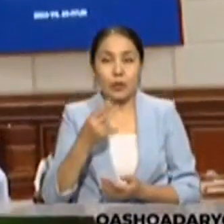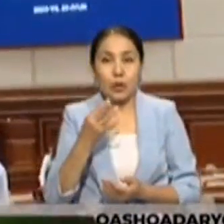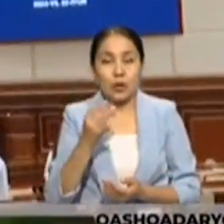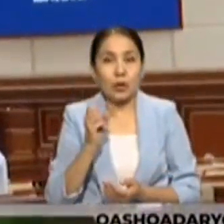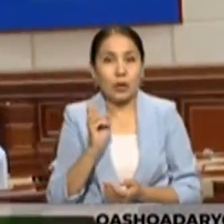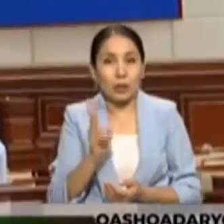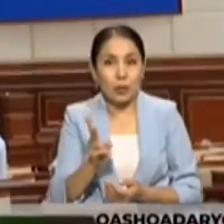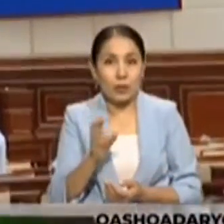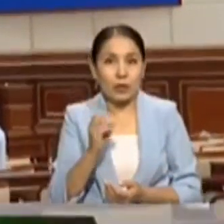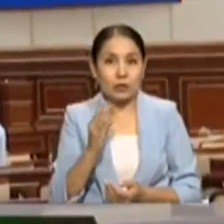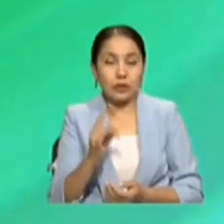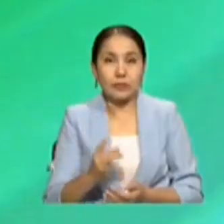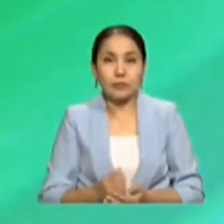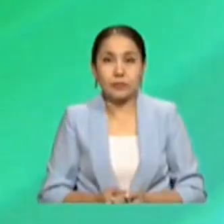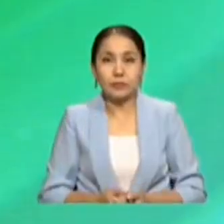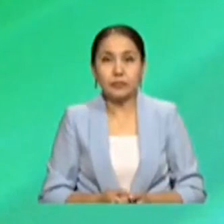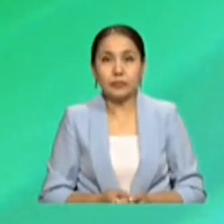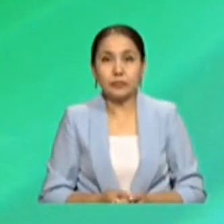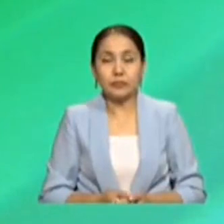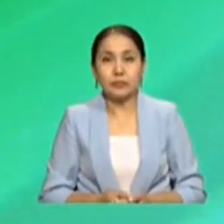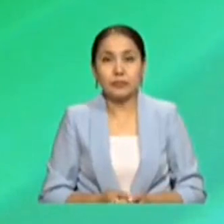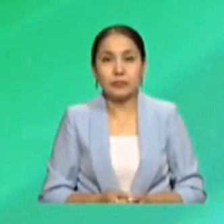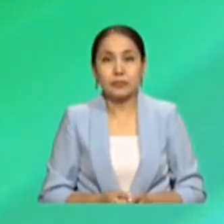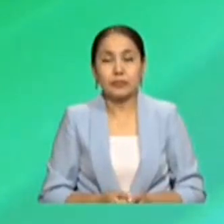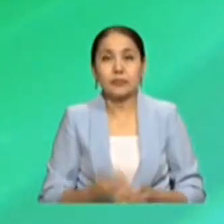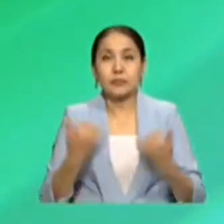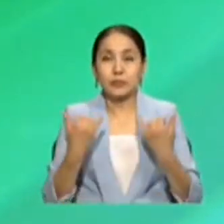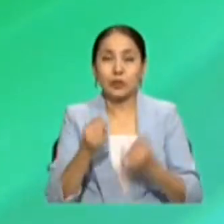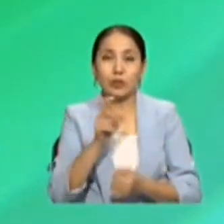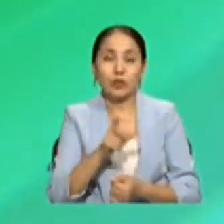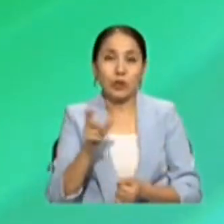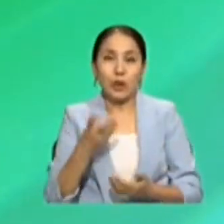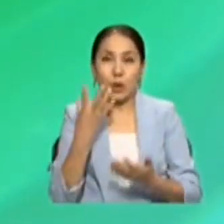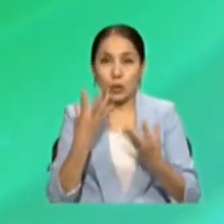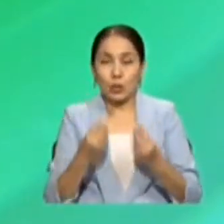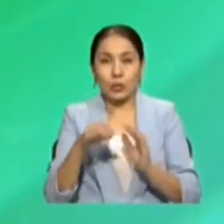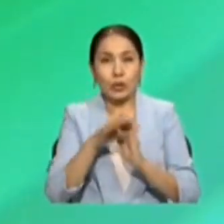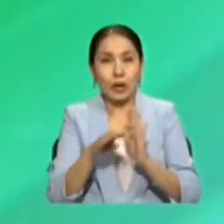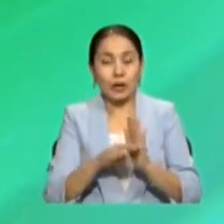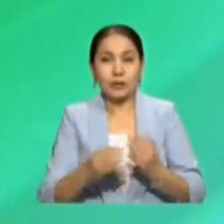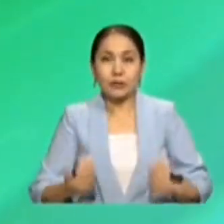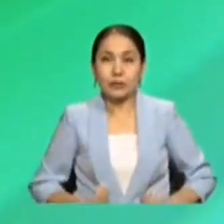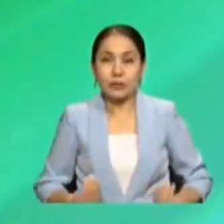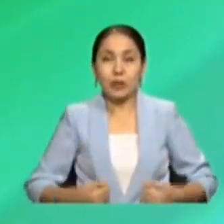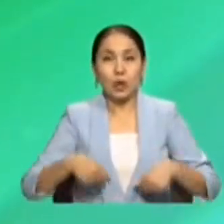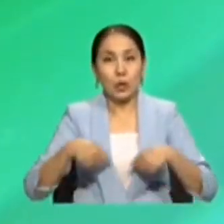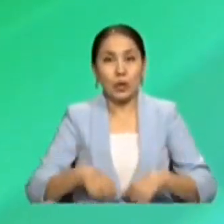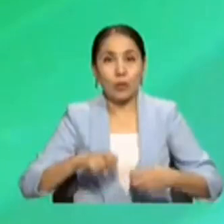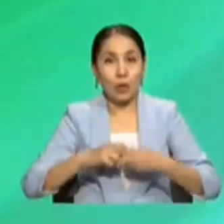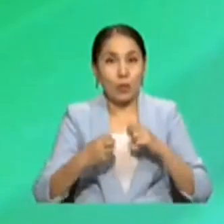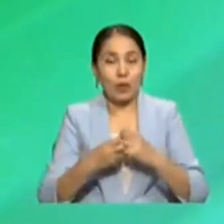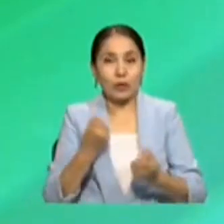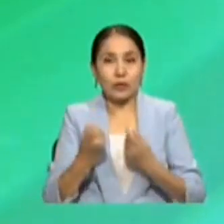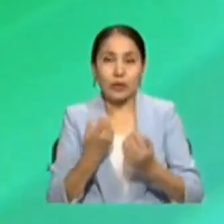Qoraboyeva, Rahmatilla Qudratov, Yoshlar. Bugun fuqarolarimiz kundalik turmushda ko'plab huquqiy muammolarga duch